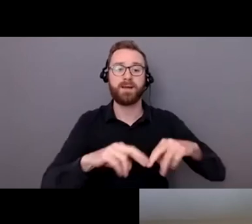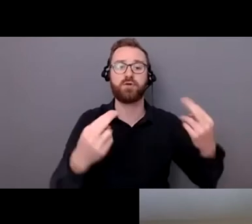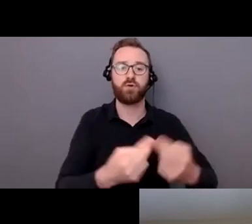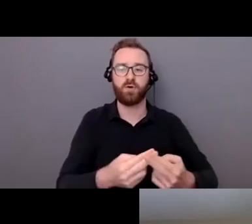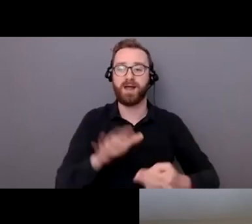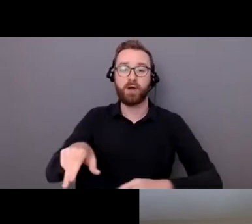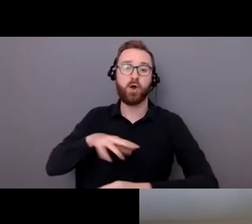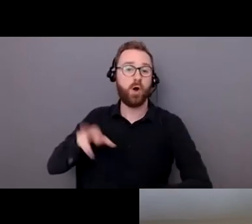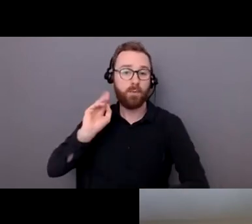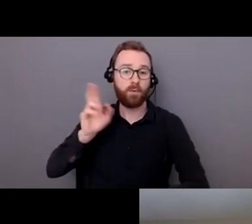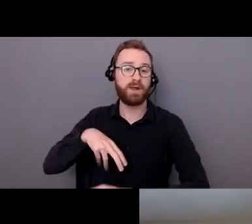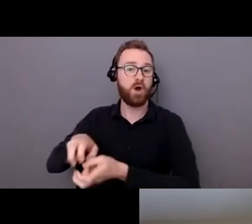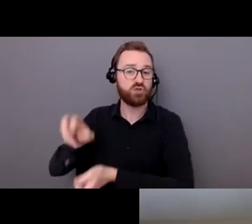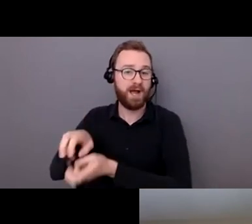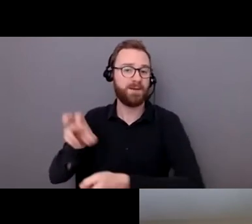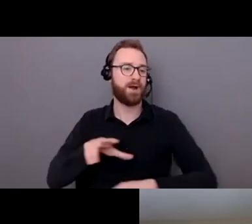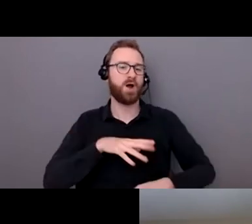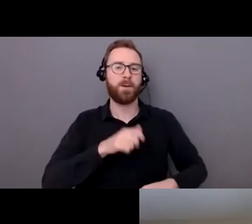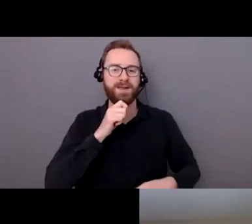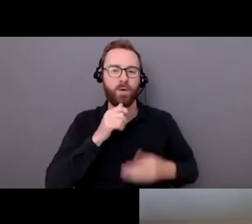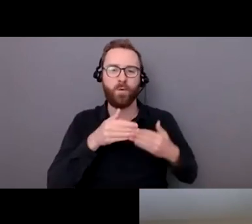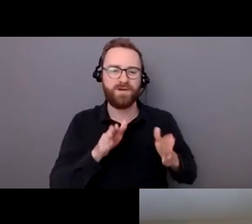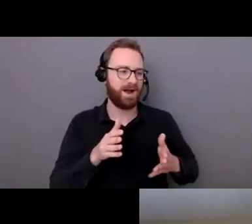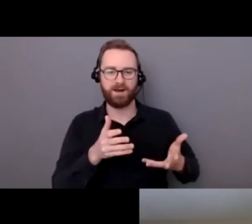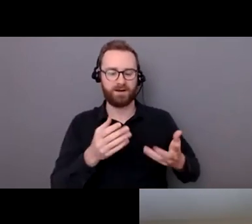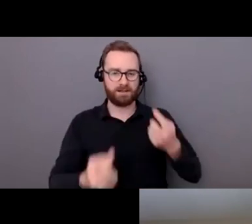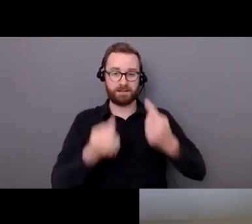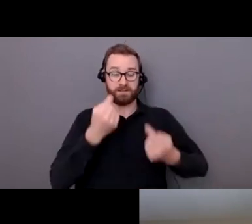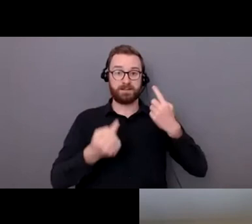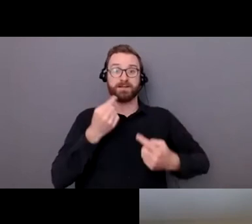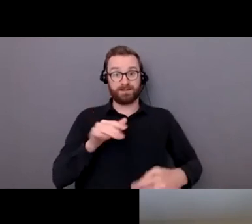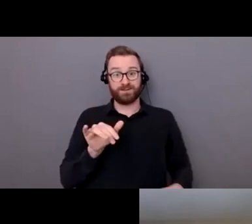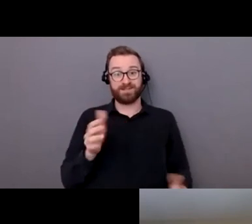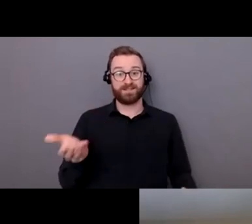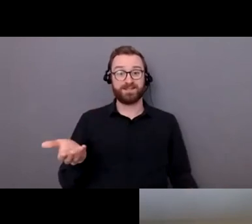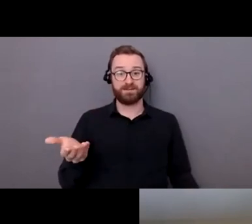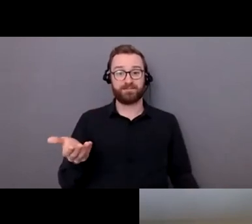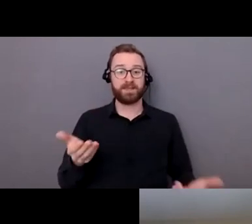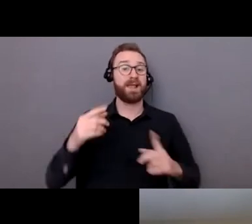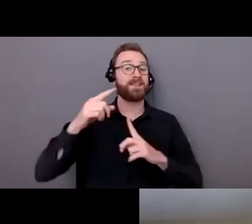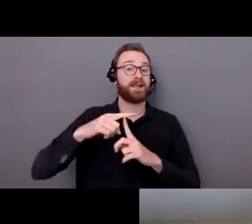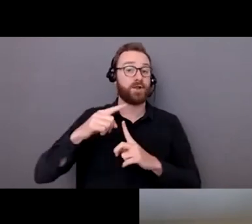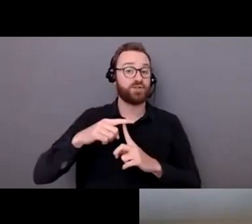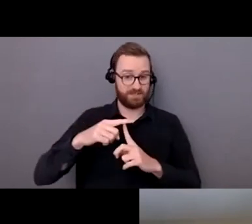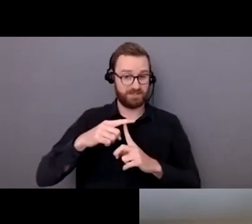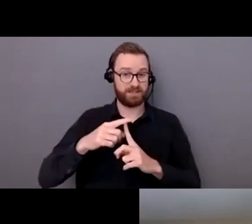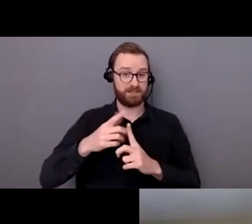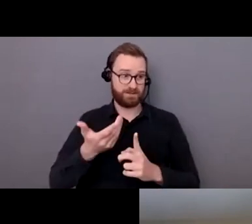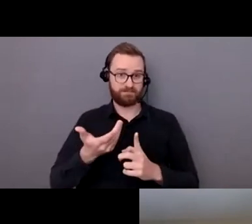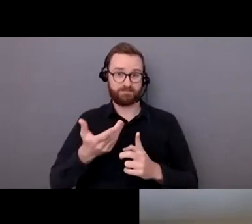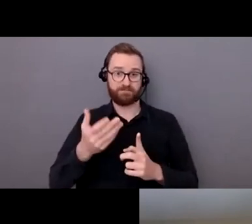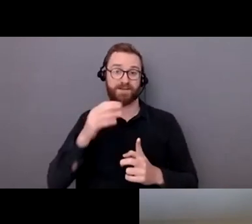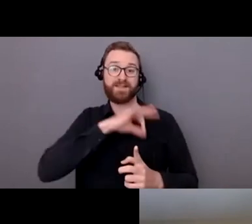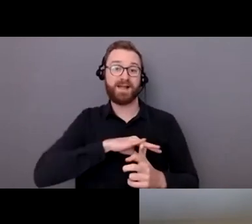qui va japper, ça, les gens rouvrent les micros, donc on doit être attentif à ça. Comment les technologies aussi, on peut les maximiser? On a découvert à l'UQAM